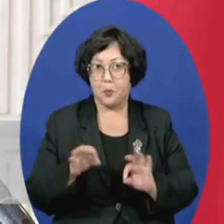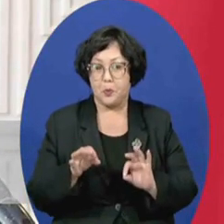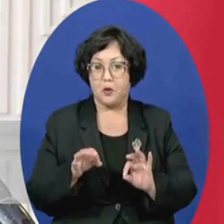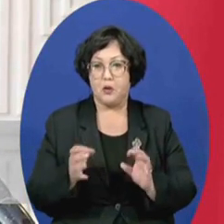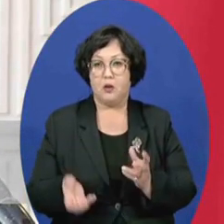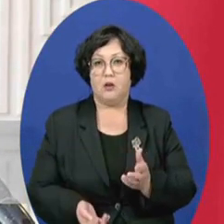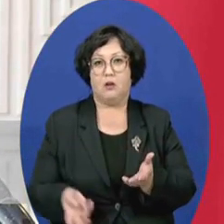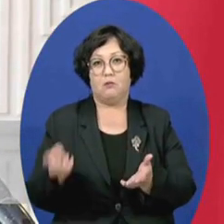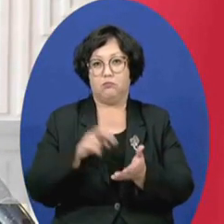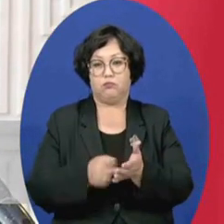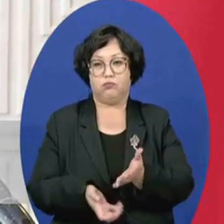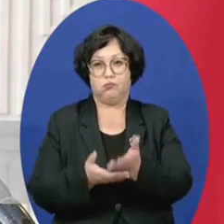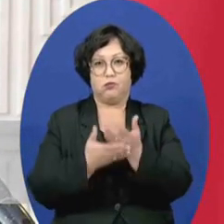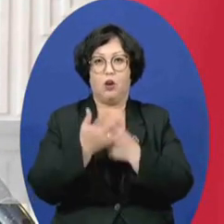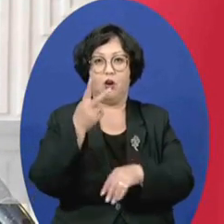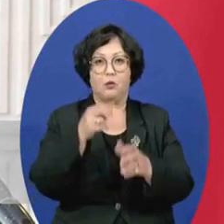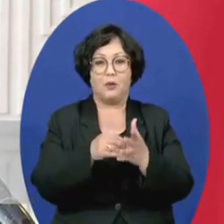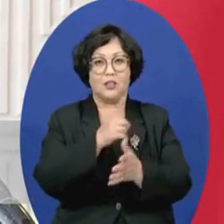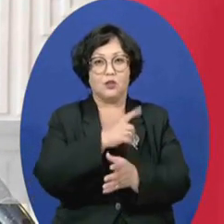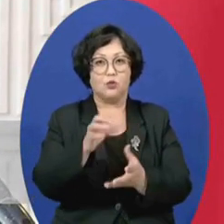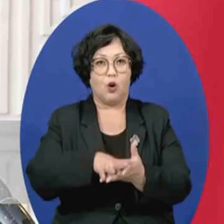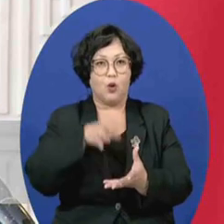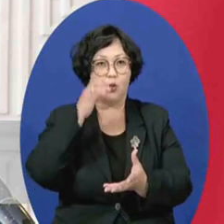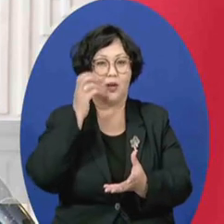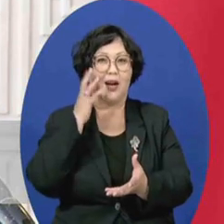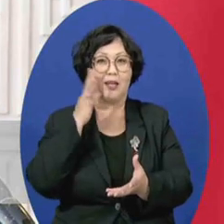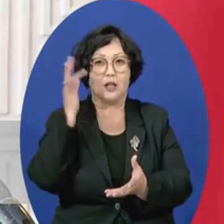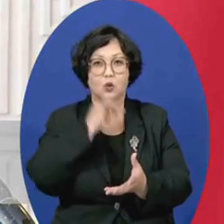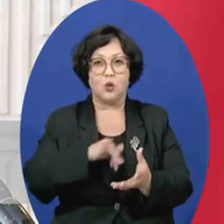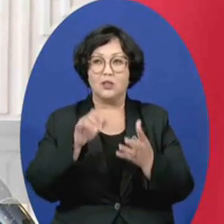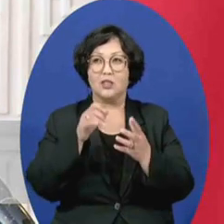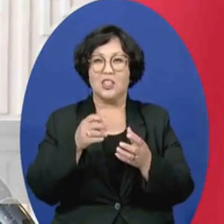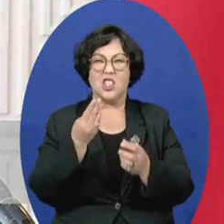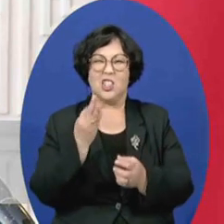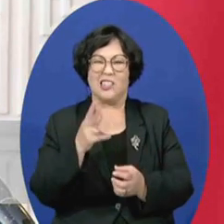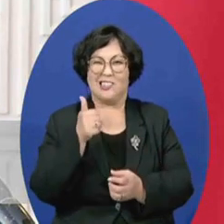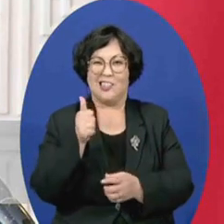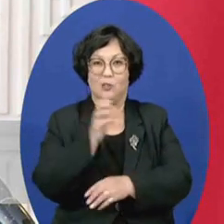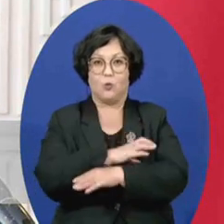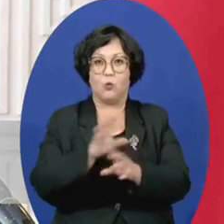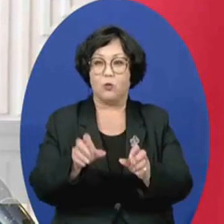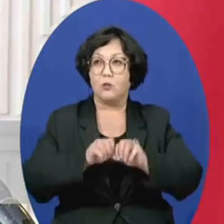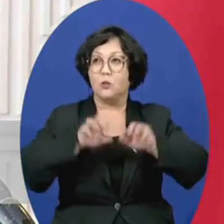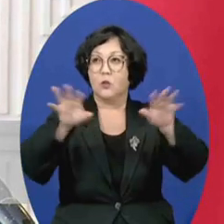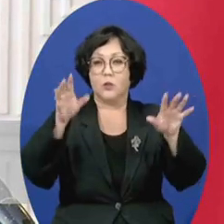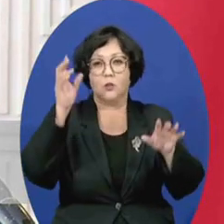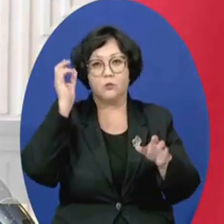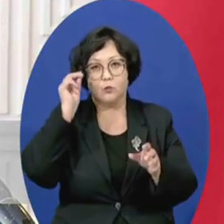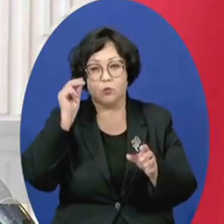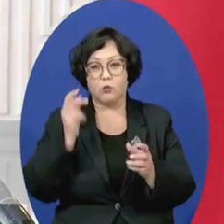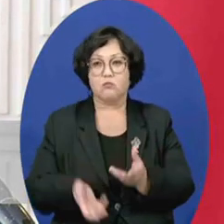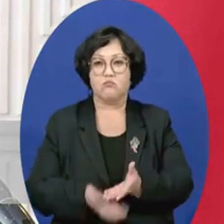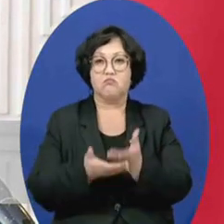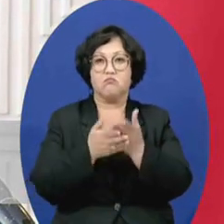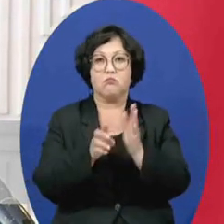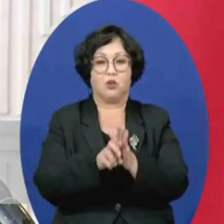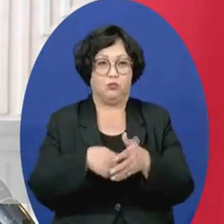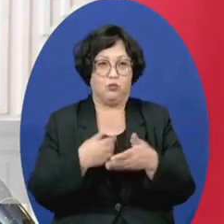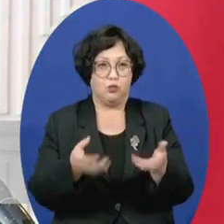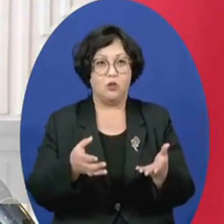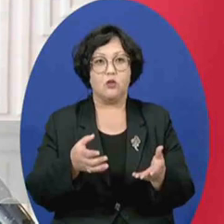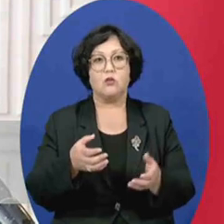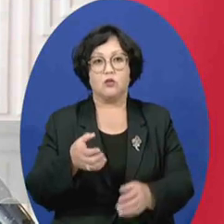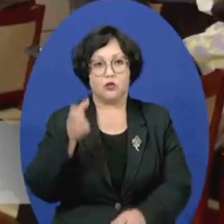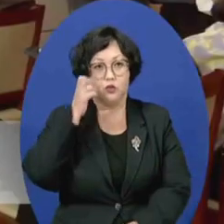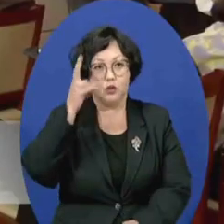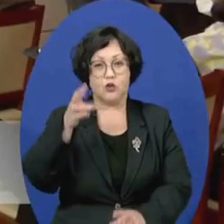одоо 2100 оюутнуудыг одоо сургах Монгол улсын ерөнхийлөгчийн сонгуулийн мөрийн хөтөлбөр тусгсан энэ